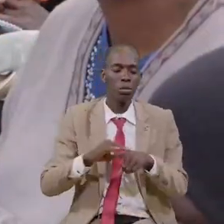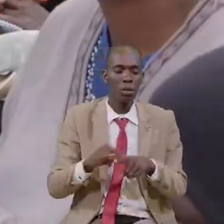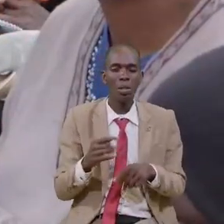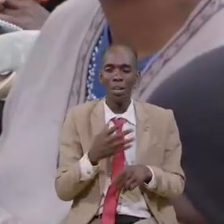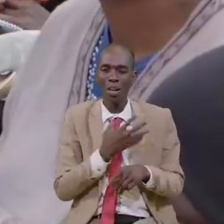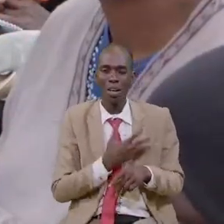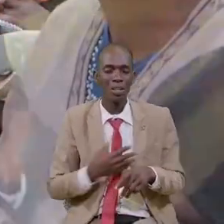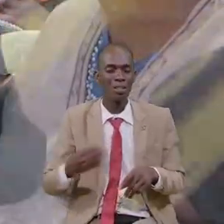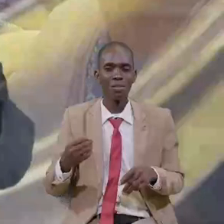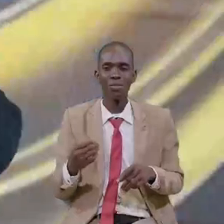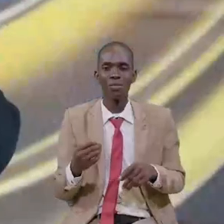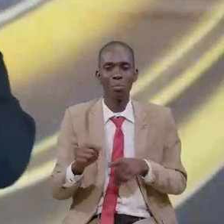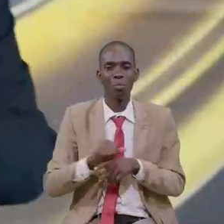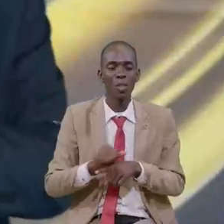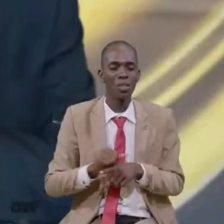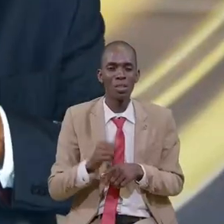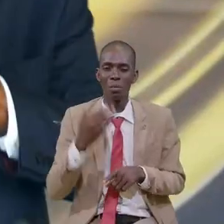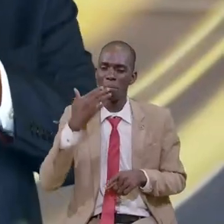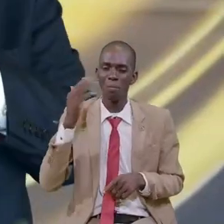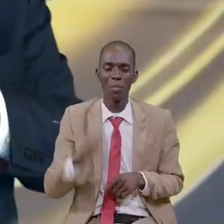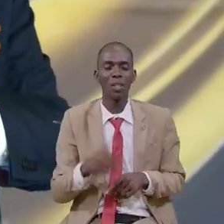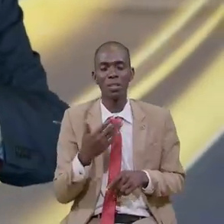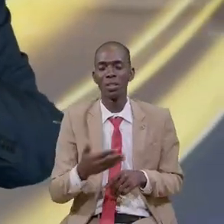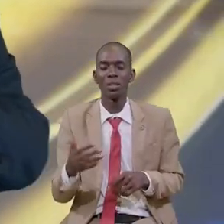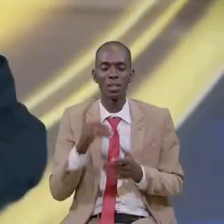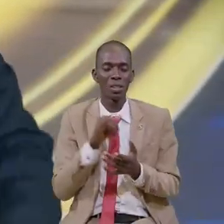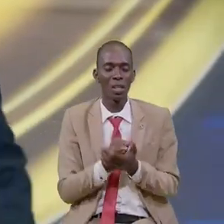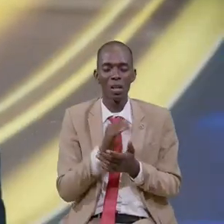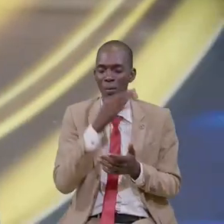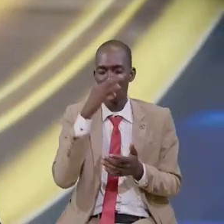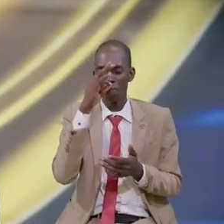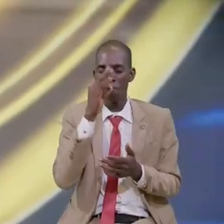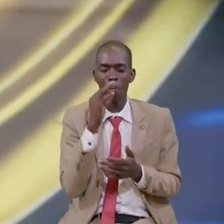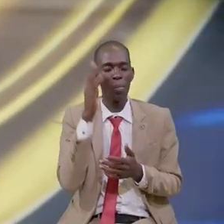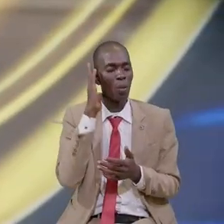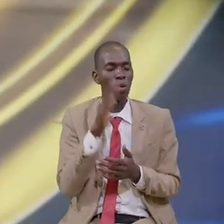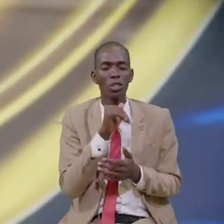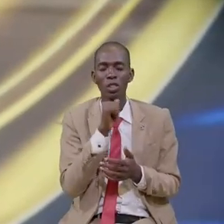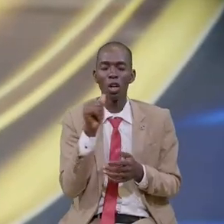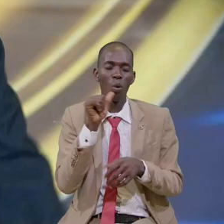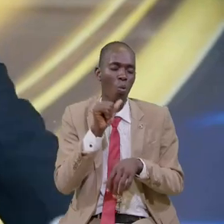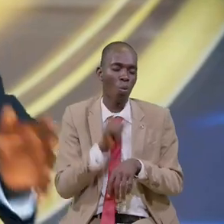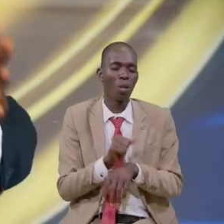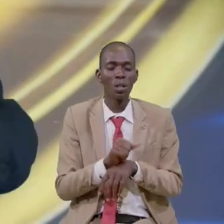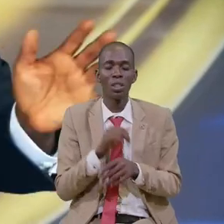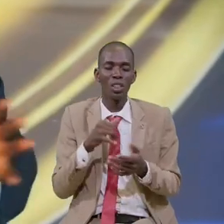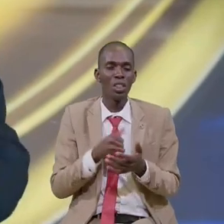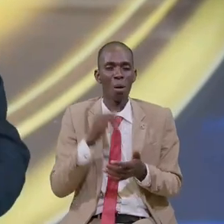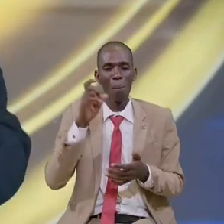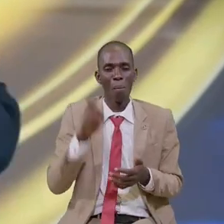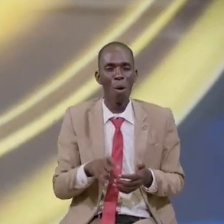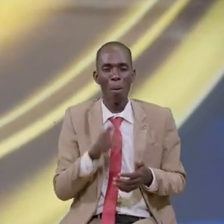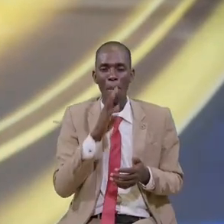fait, tu pratiques la méchanceté, ce jeûne ne marchera pas. Il faut donc que ce soit